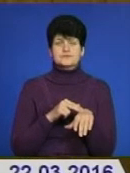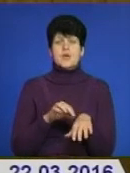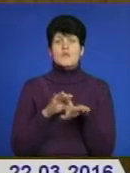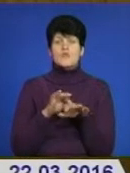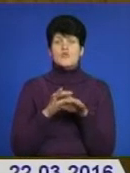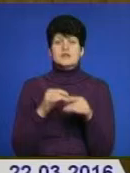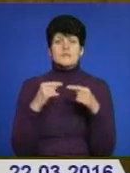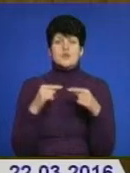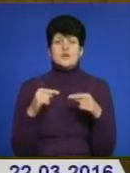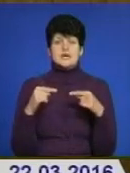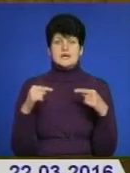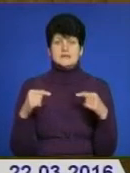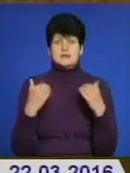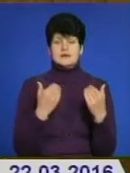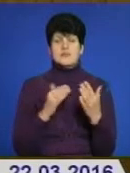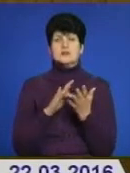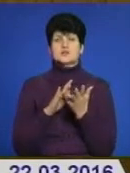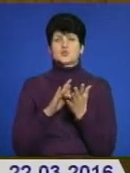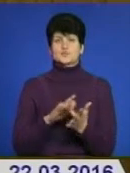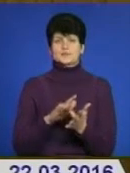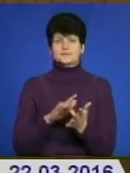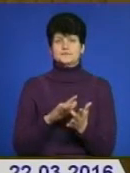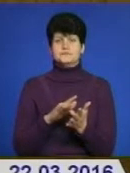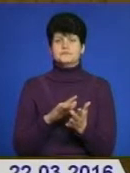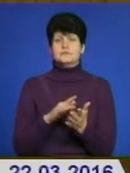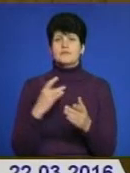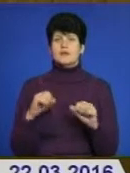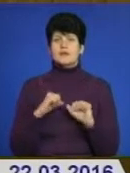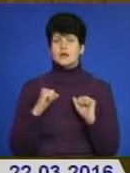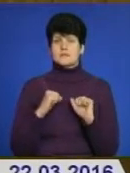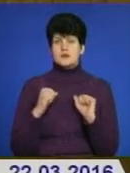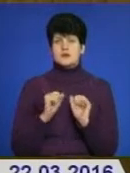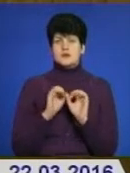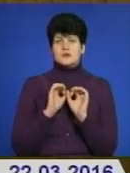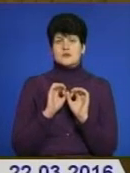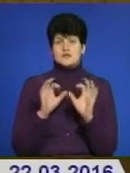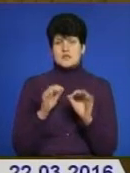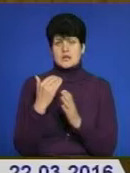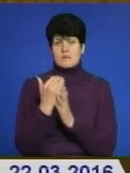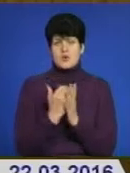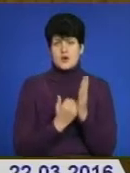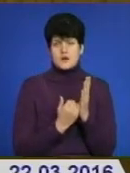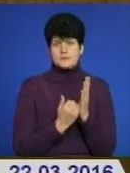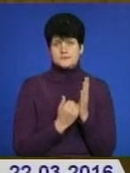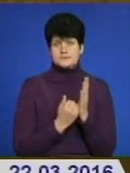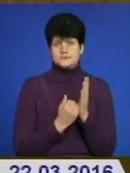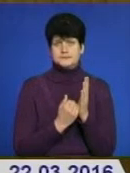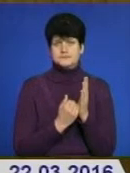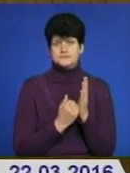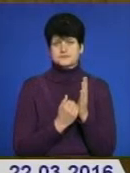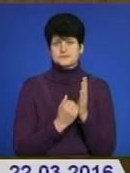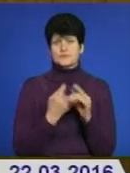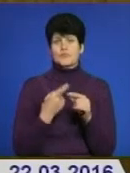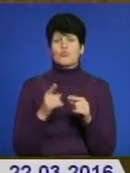Проводимо різні такі їм екскурсії, намагаємося, скажімо, розважальні програми їм. По